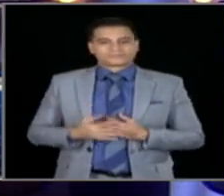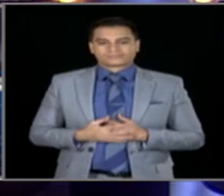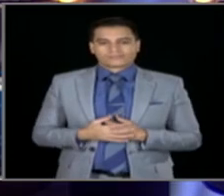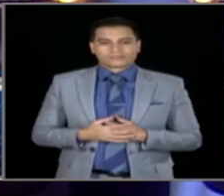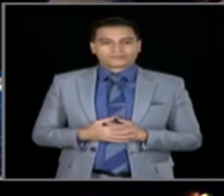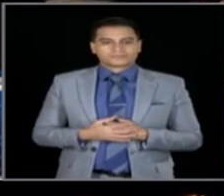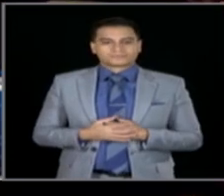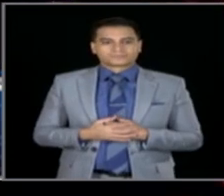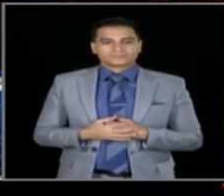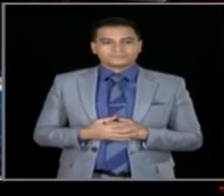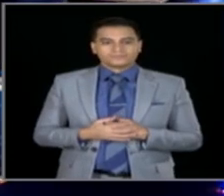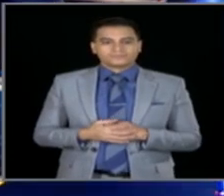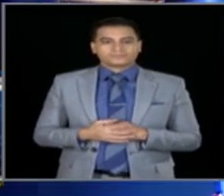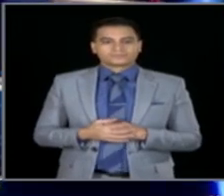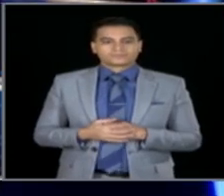خاطئة.